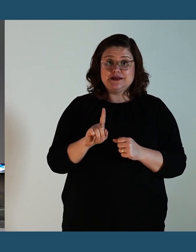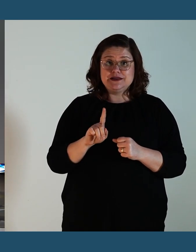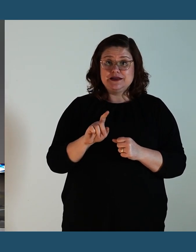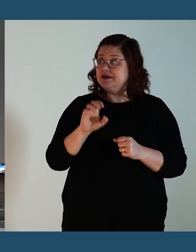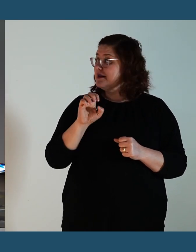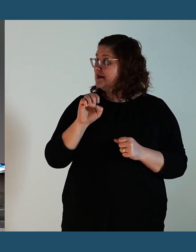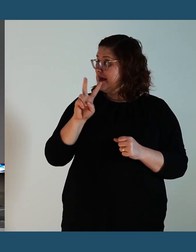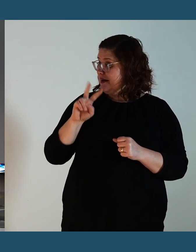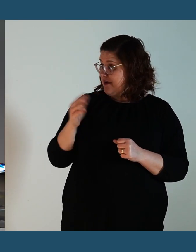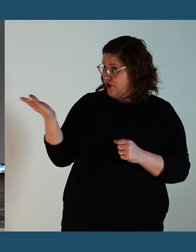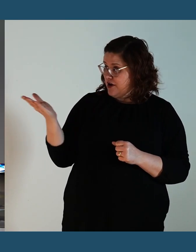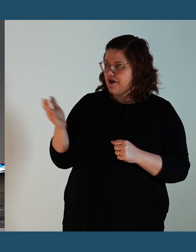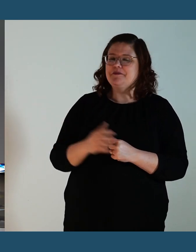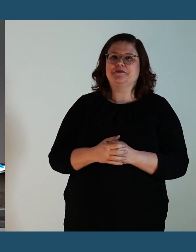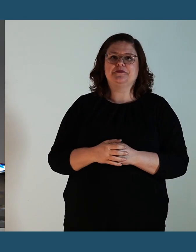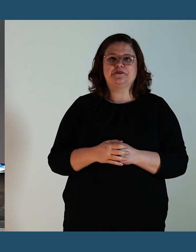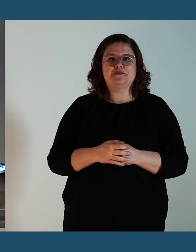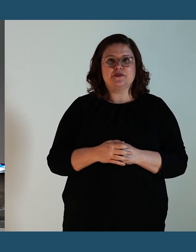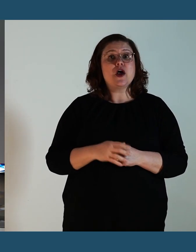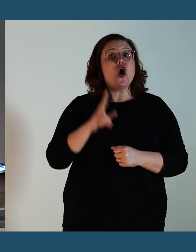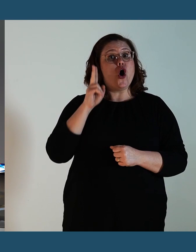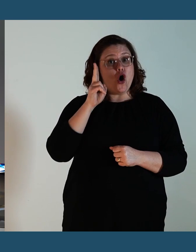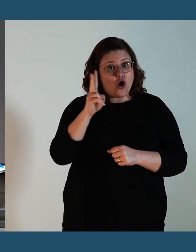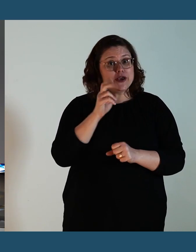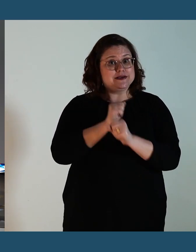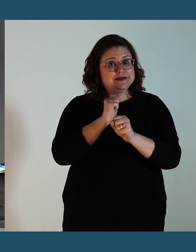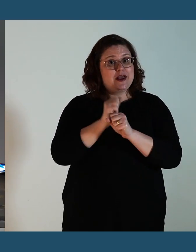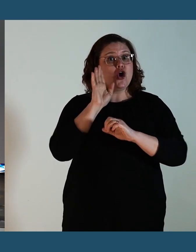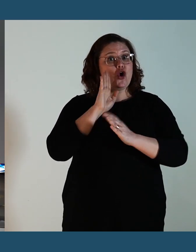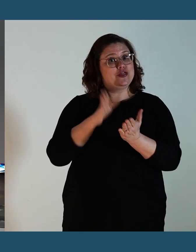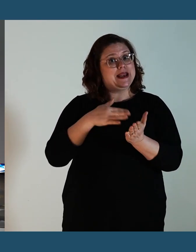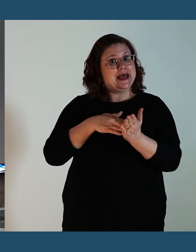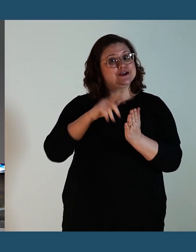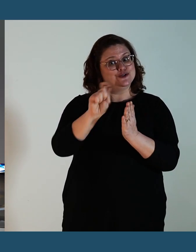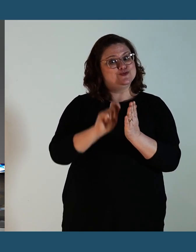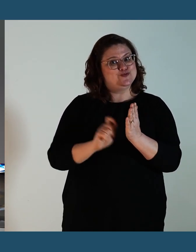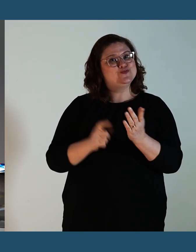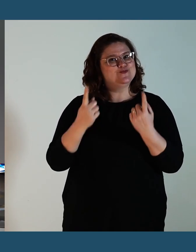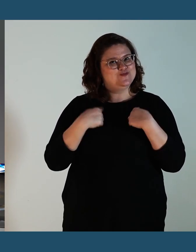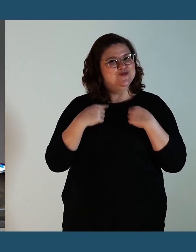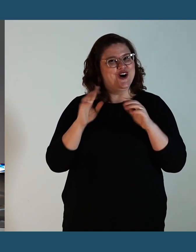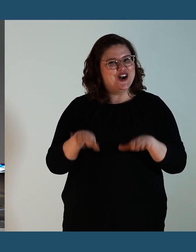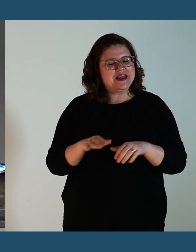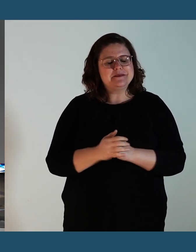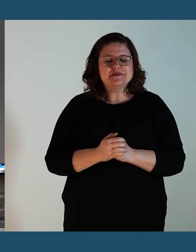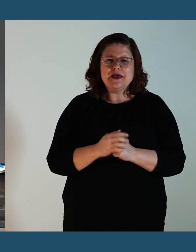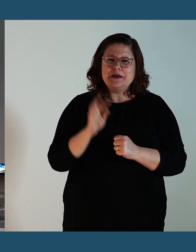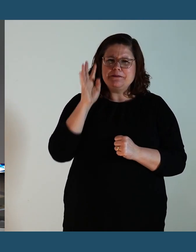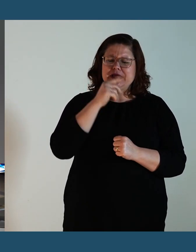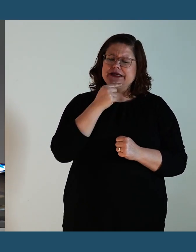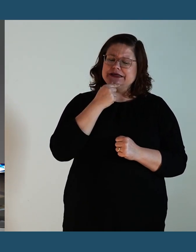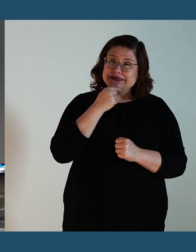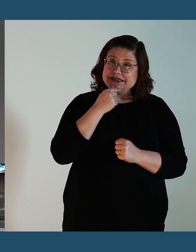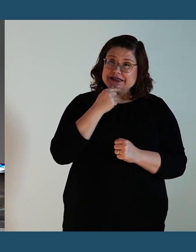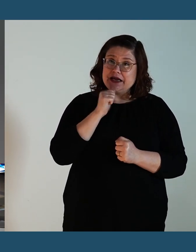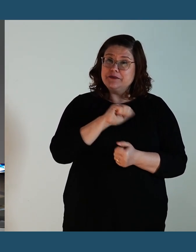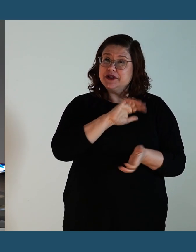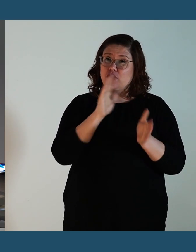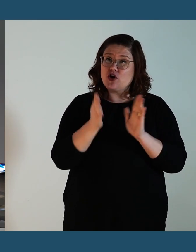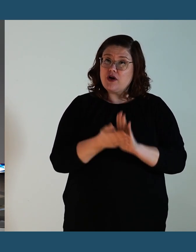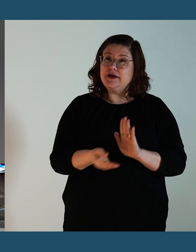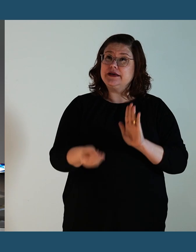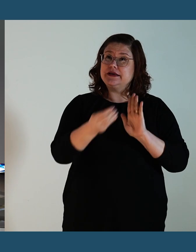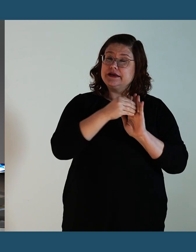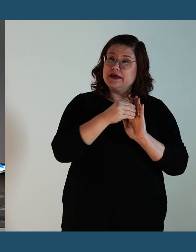Eeva, ole hyvä. Koska mä oikeasti tein tämän läksyn. Mä mietin tosi pitkään, että tässä niin kuin saada kaikki mukaan, vaan joku